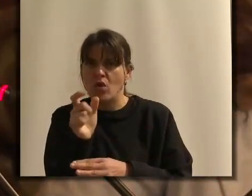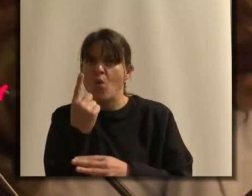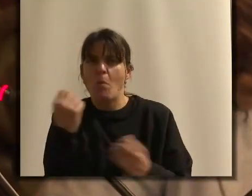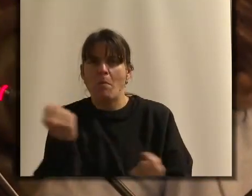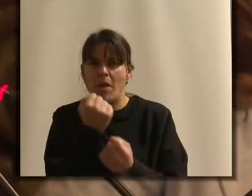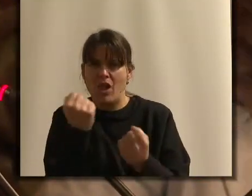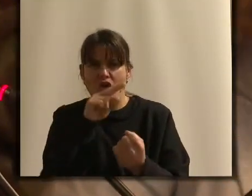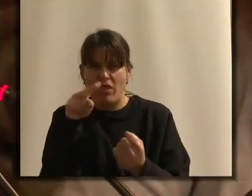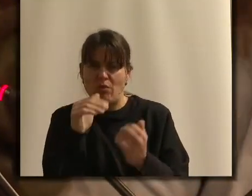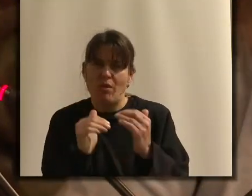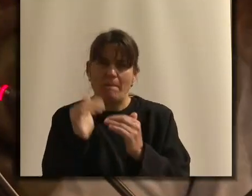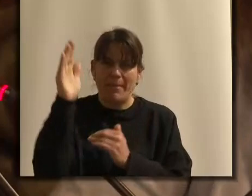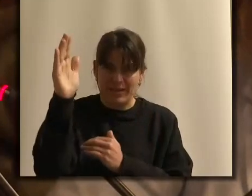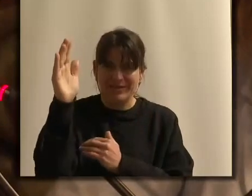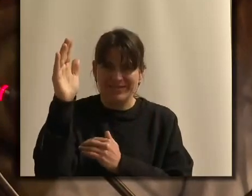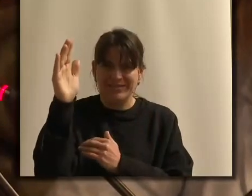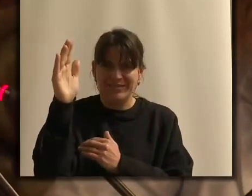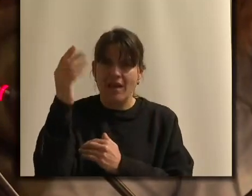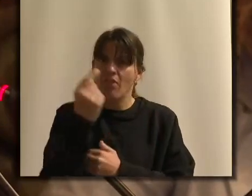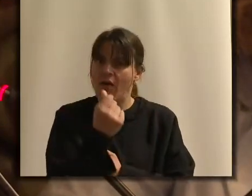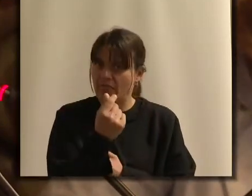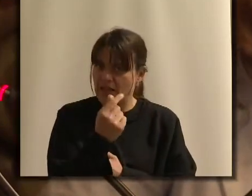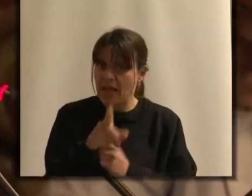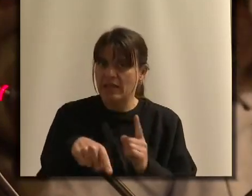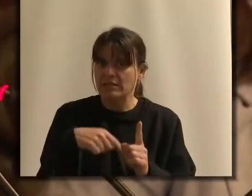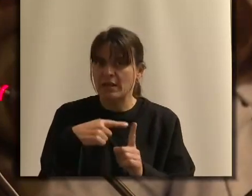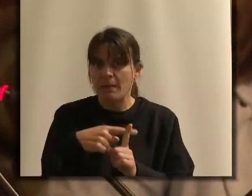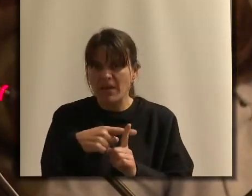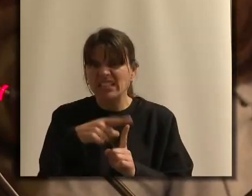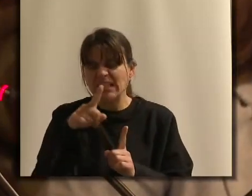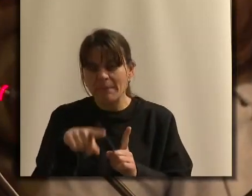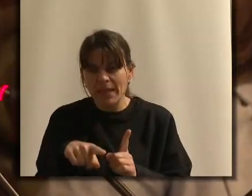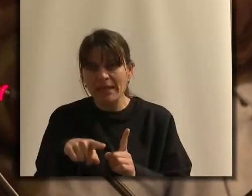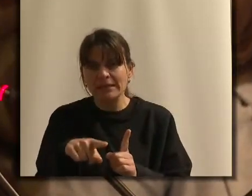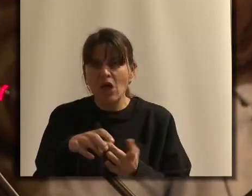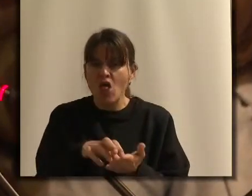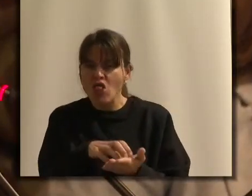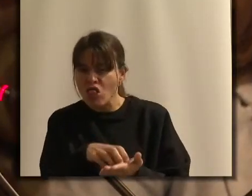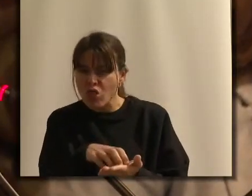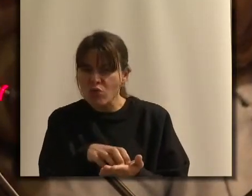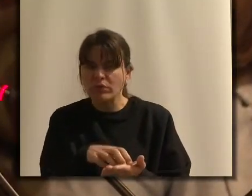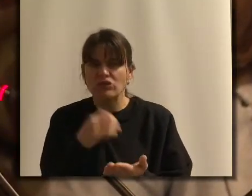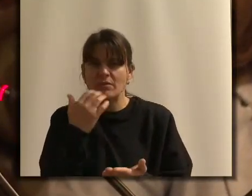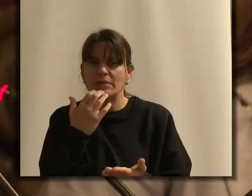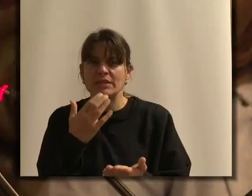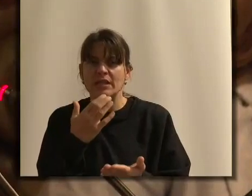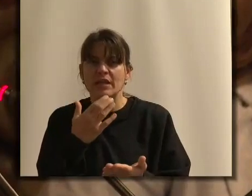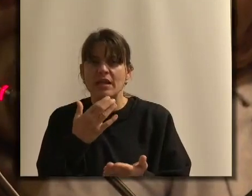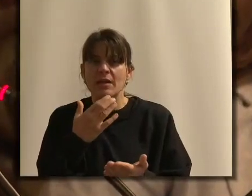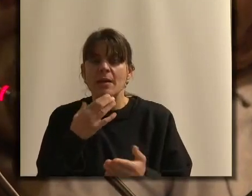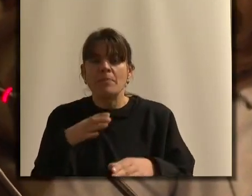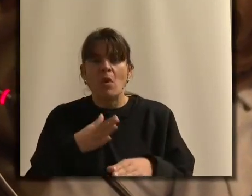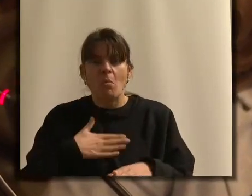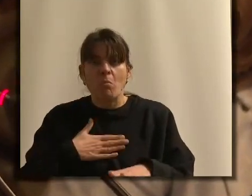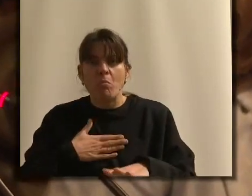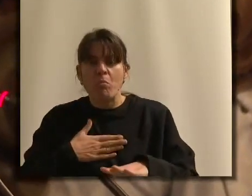d'euros, d'aquest ordre de magnitud, i no només de diners, sinó de dubtes en la viabilitat de fer passar una infraestructura com aquesta per sobre la canonada